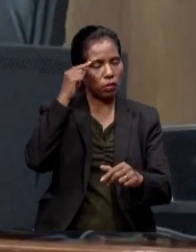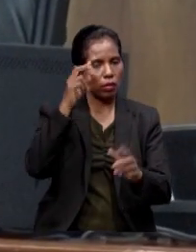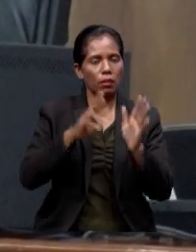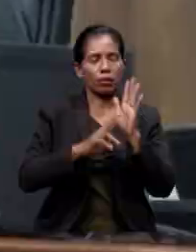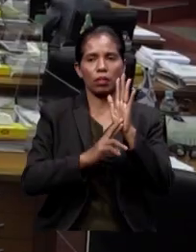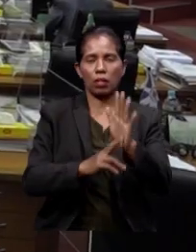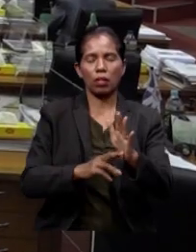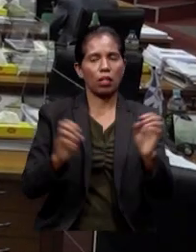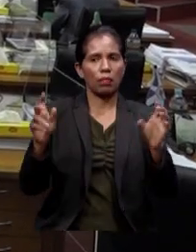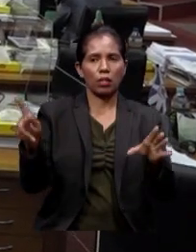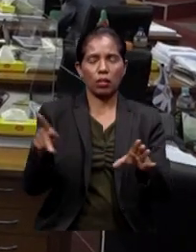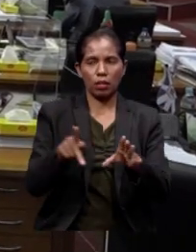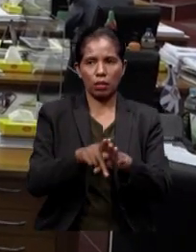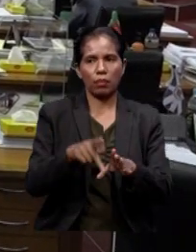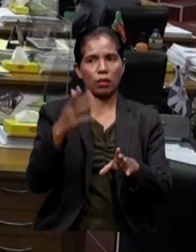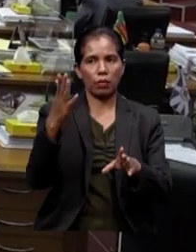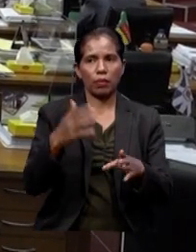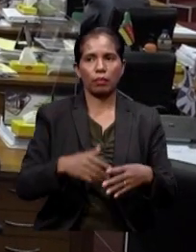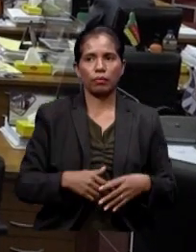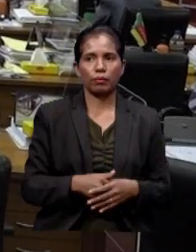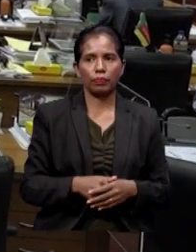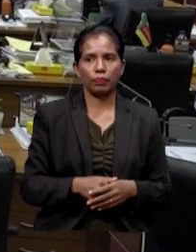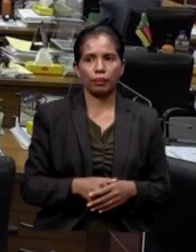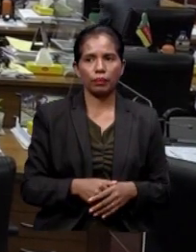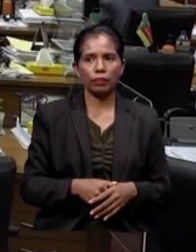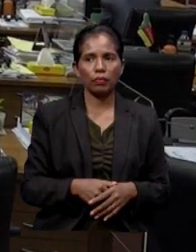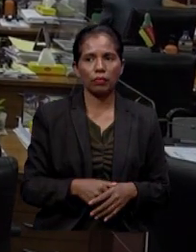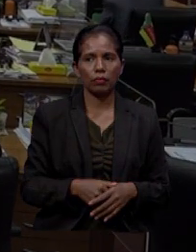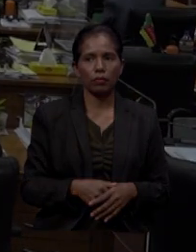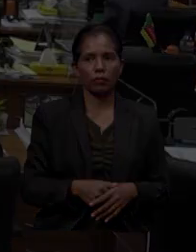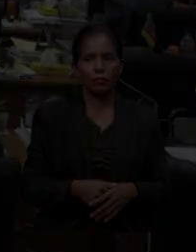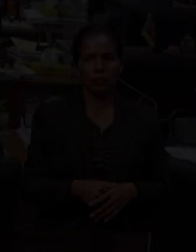governo la marca presença iya plenare referen, ekipo cobertura, jemen.